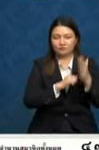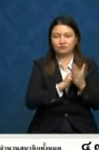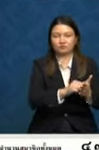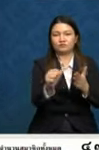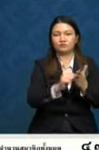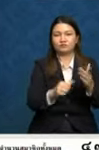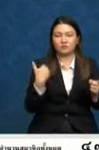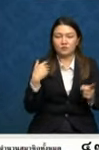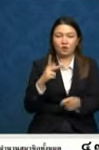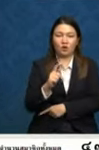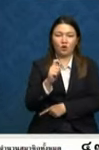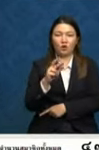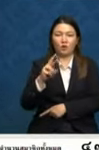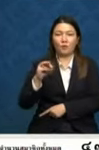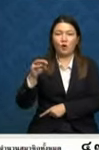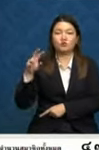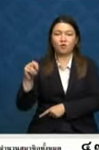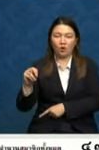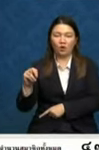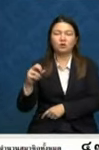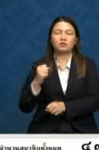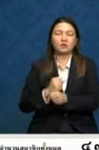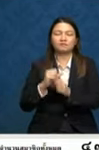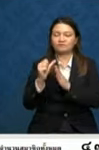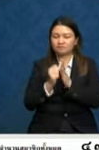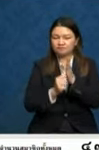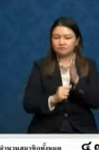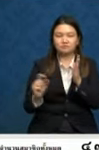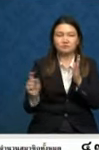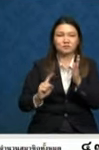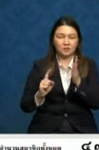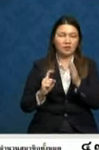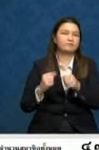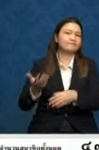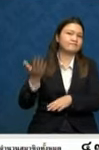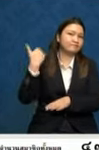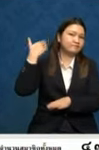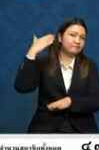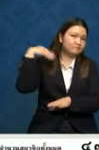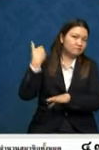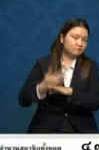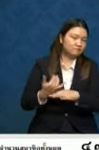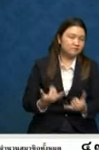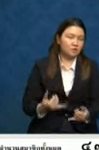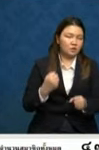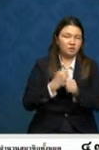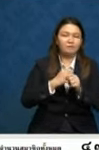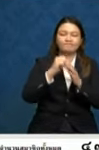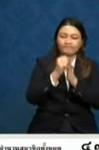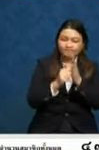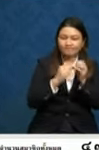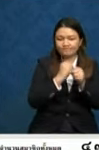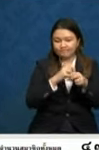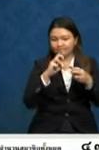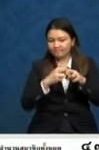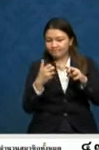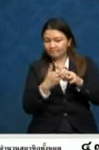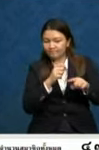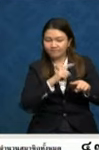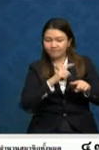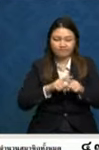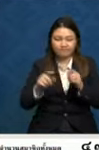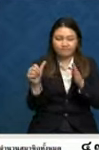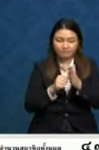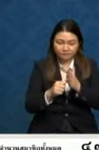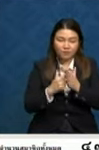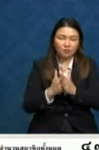กอรมน.ที่ได้ปฏิบัติภารกิจมาในช่วงที่ผ่านมาเนี่ยก็มีความหลากหลายแล้วก็เป็นประโยชน์กับประชาชน